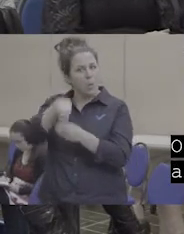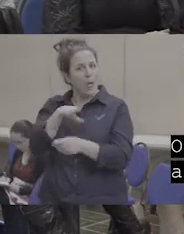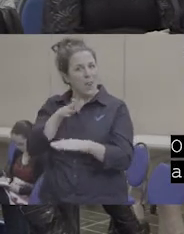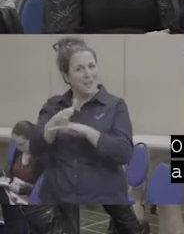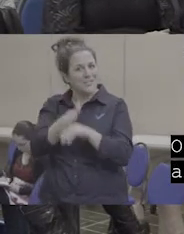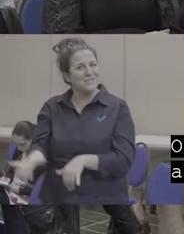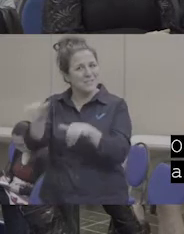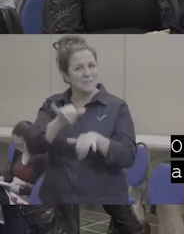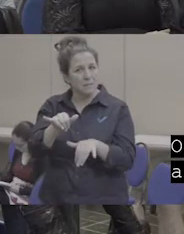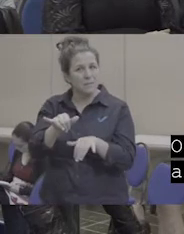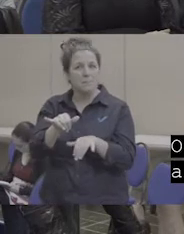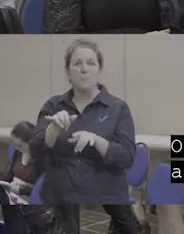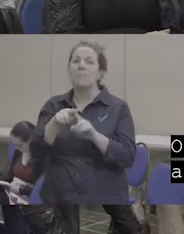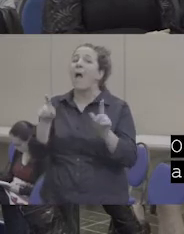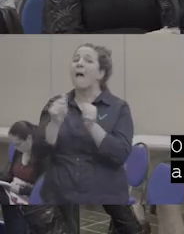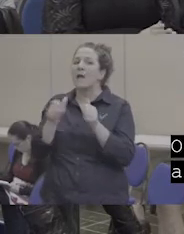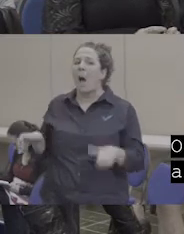on a réussi à le faire, mais avec des rampes.